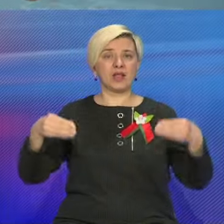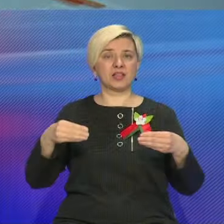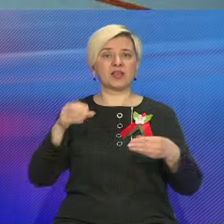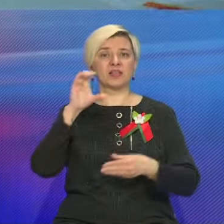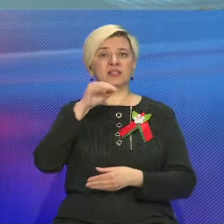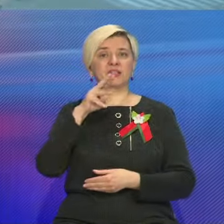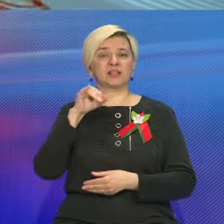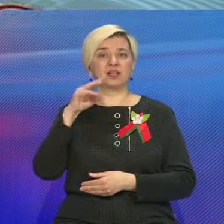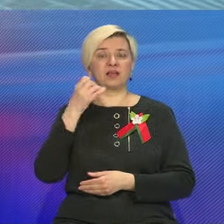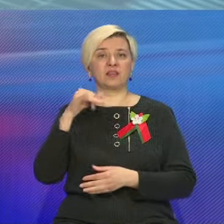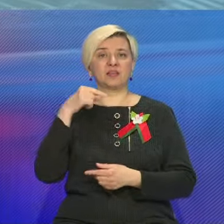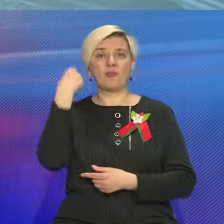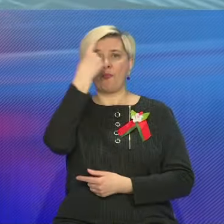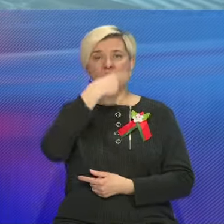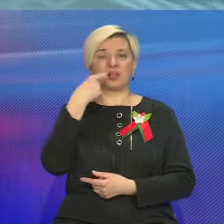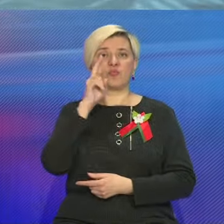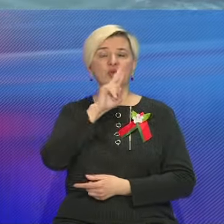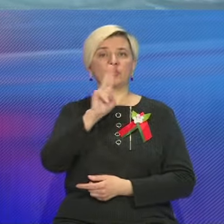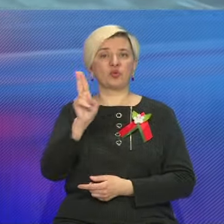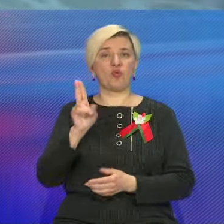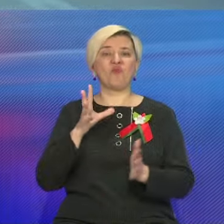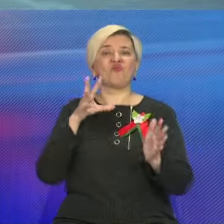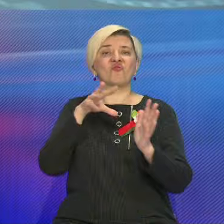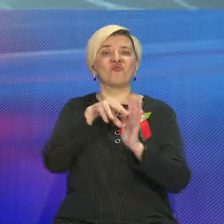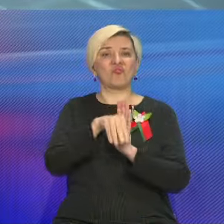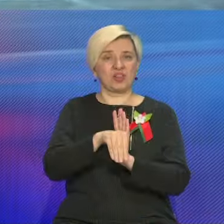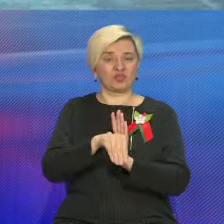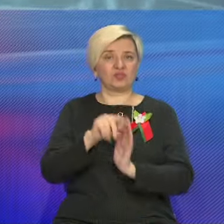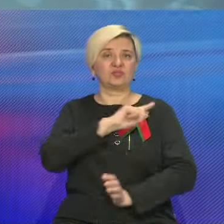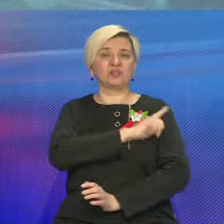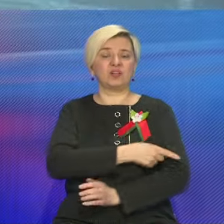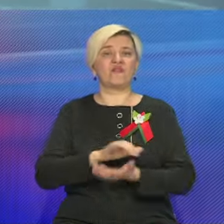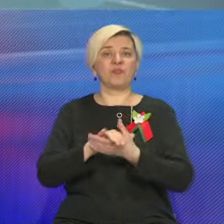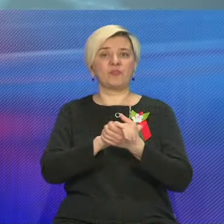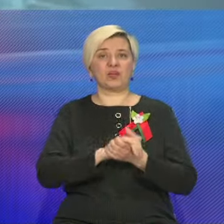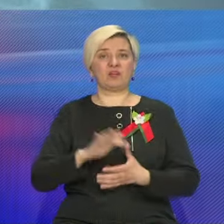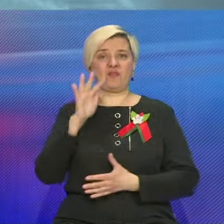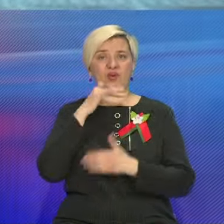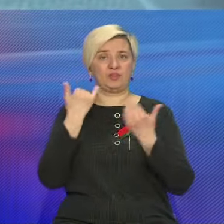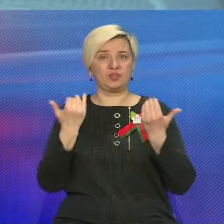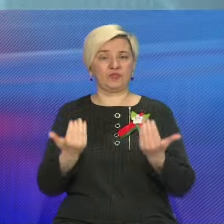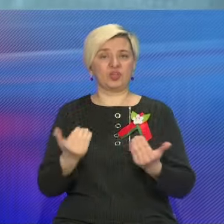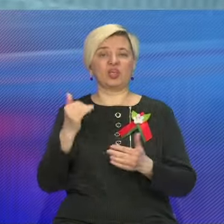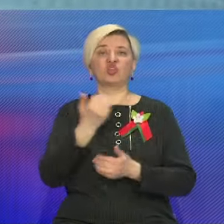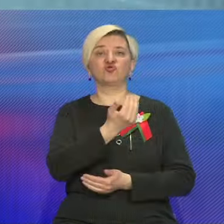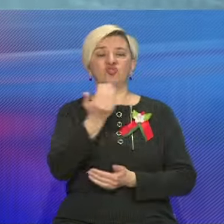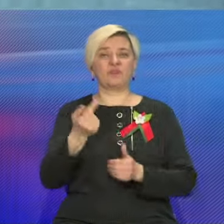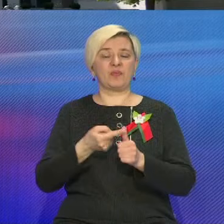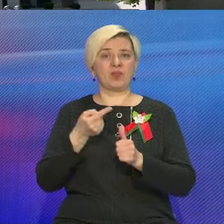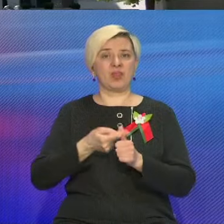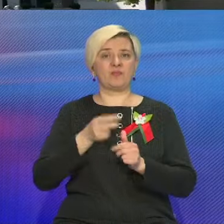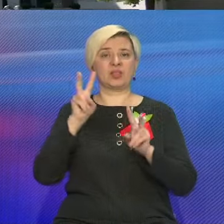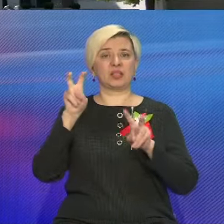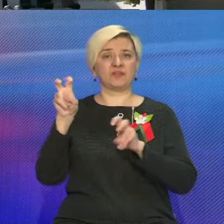сіці-лайты з партрэтамі тых, хто ўнёс свой уклад у мірнае сёння і чыімі імёнамі названы вуліцы. В областном центре